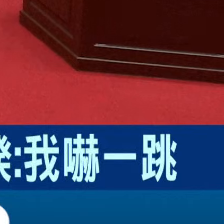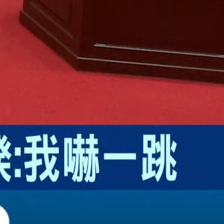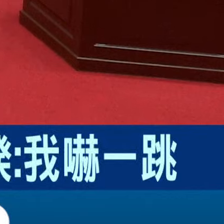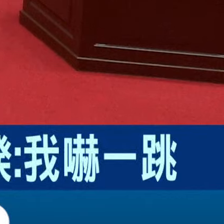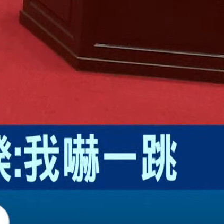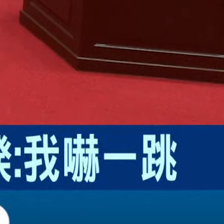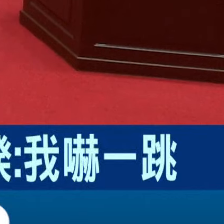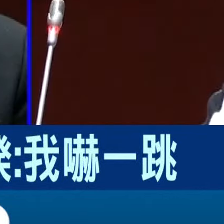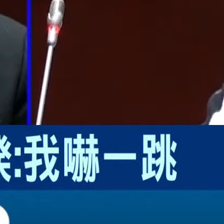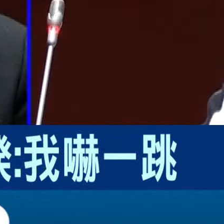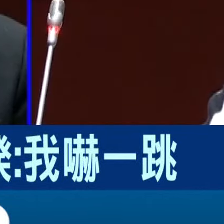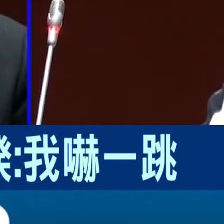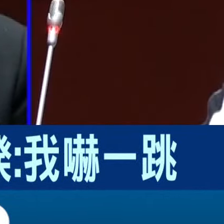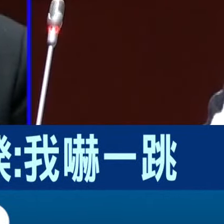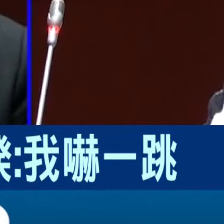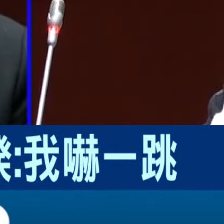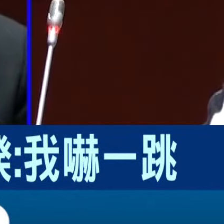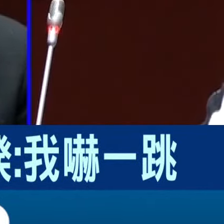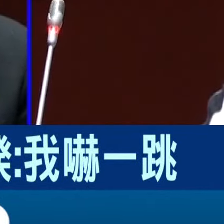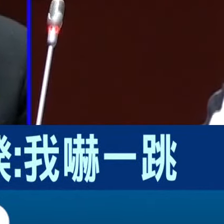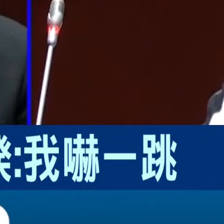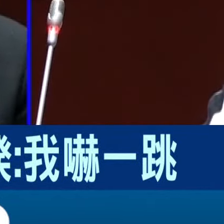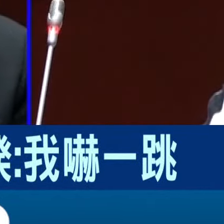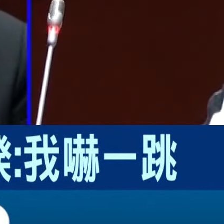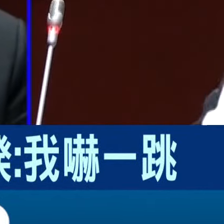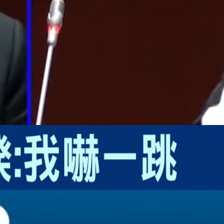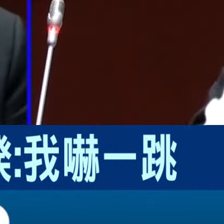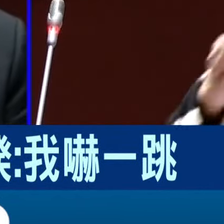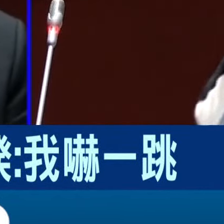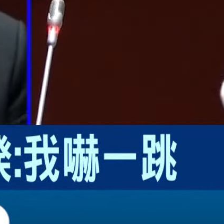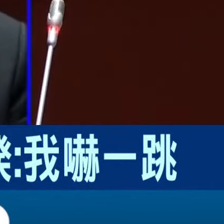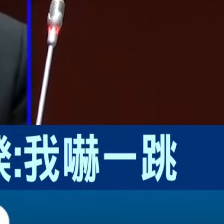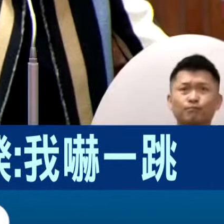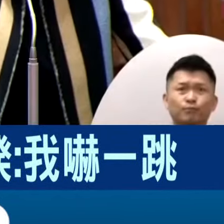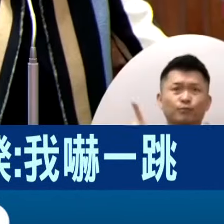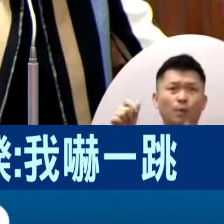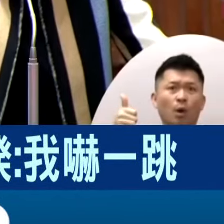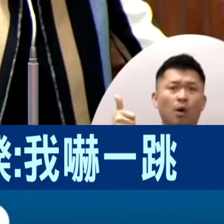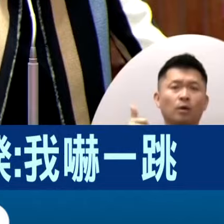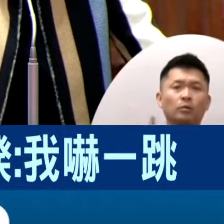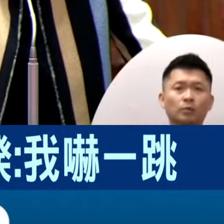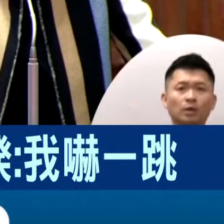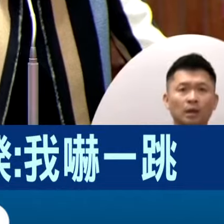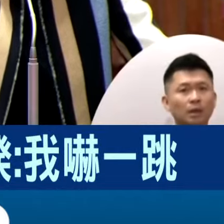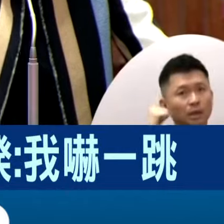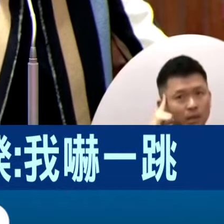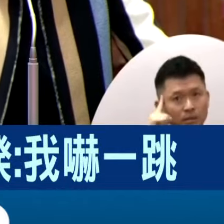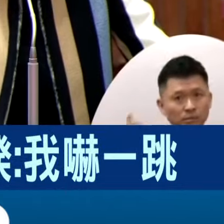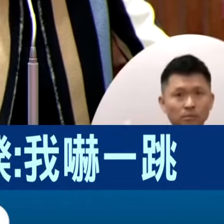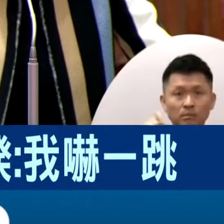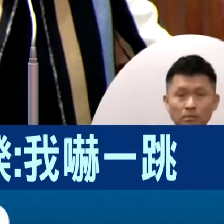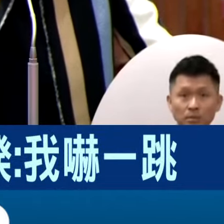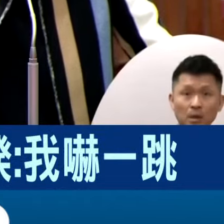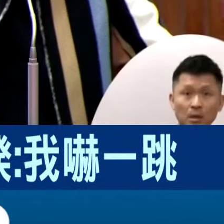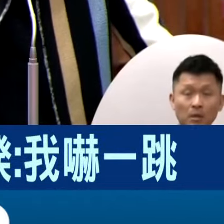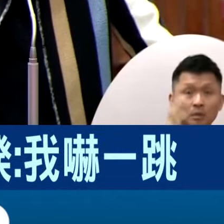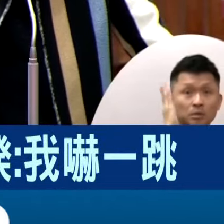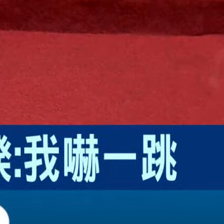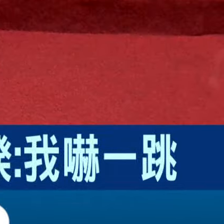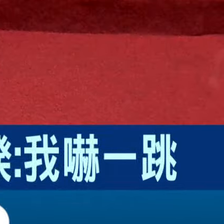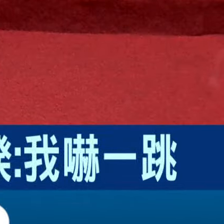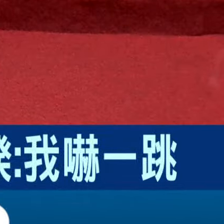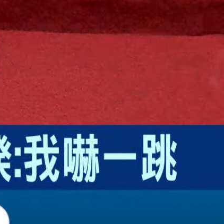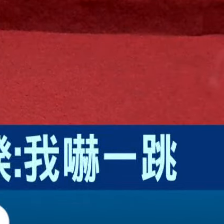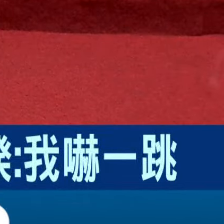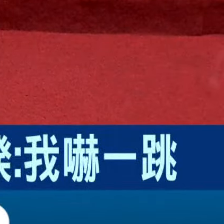上看两万点，还连追问两次，你不喜欢吗？让柯智恩质询炮火瞬间减弱。而万箭瞩目的还